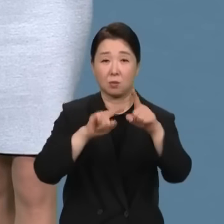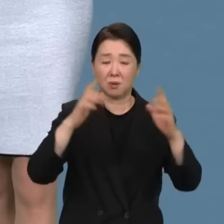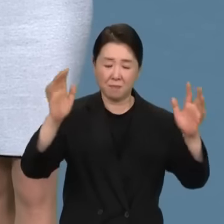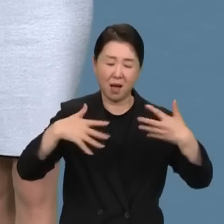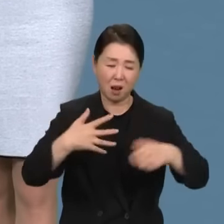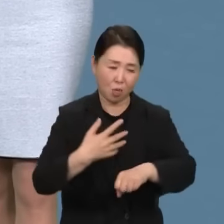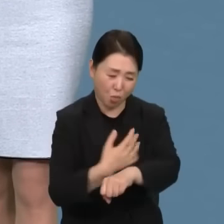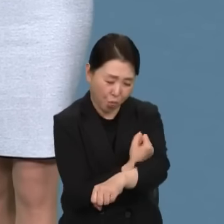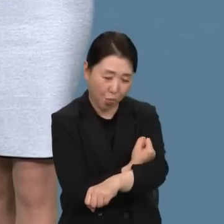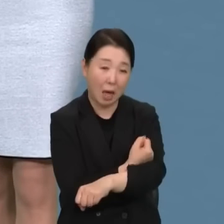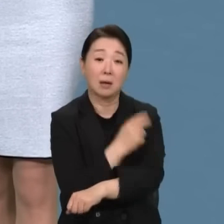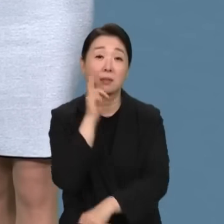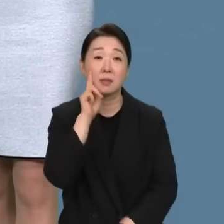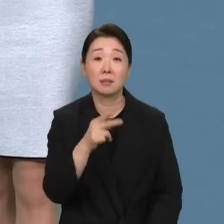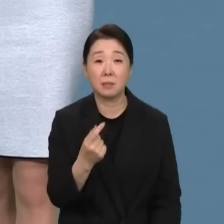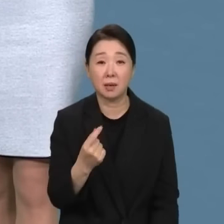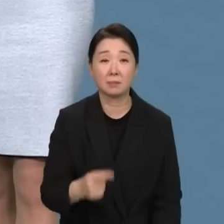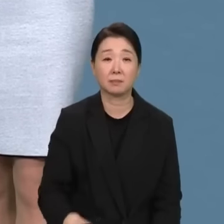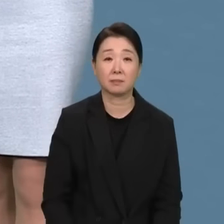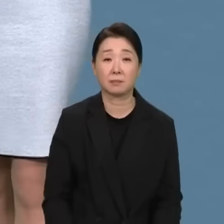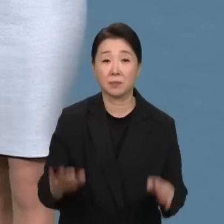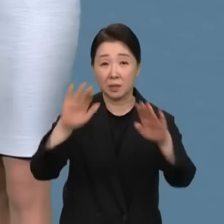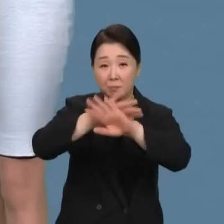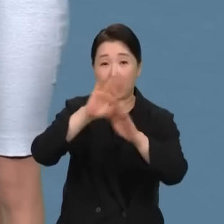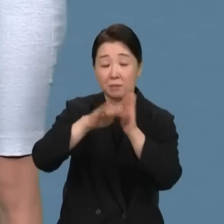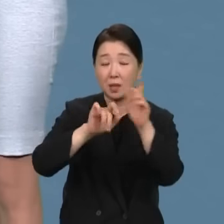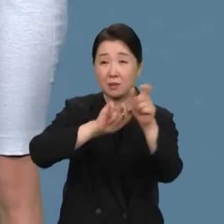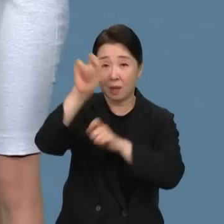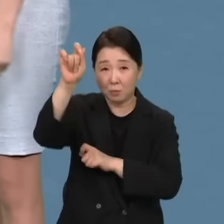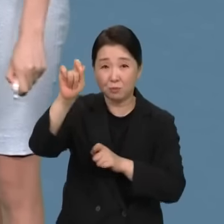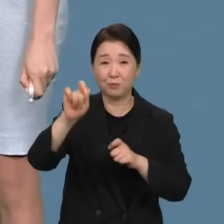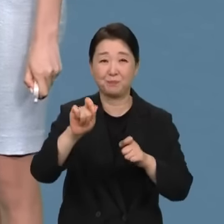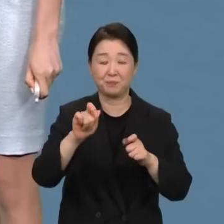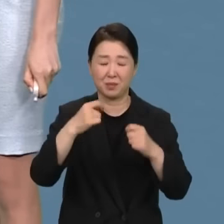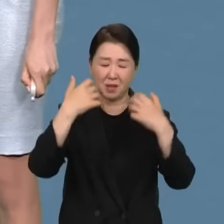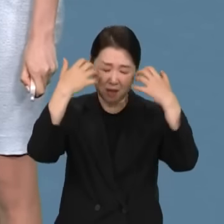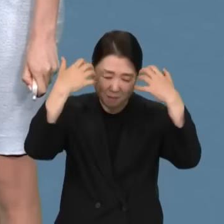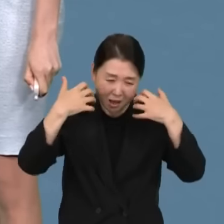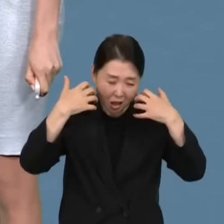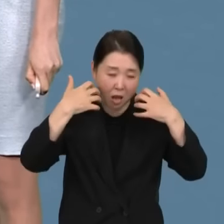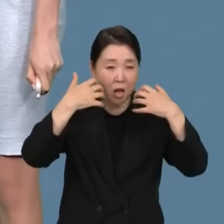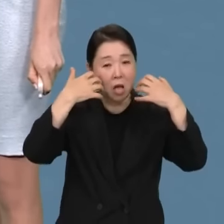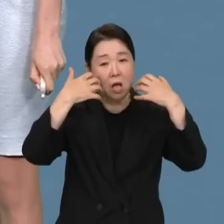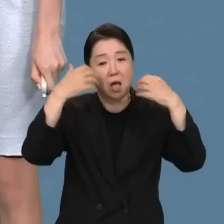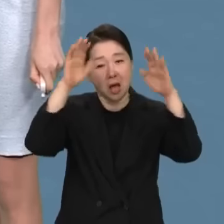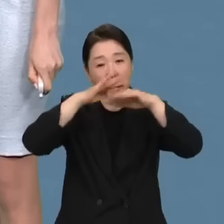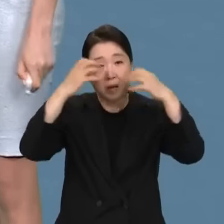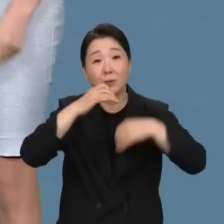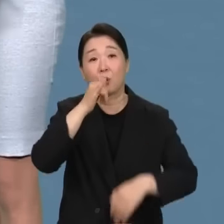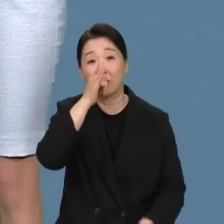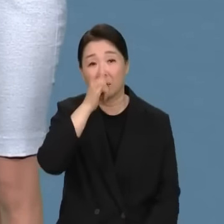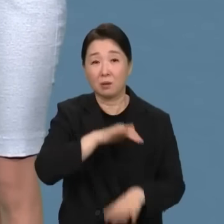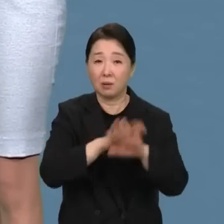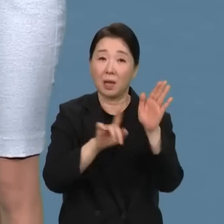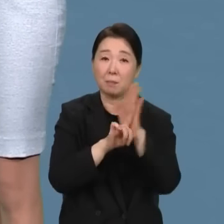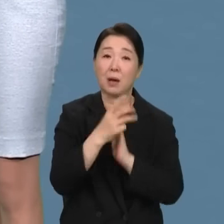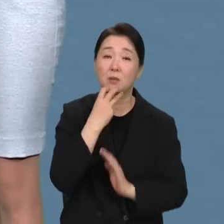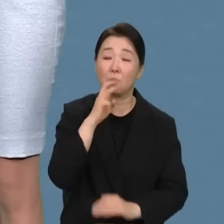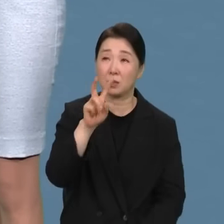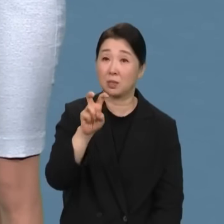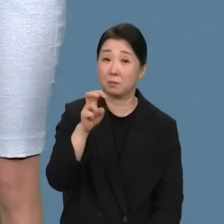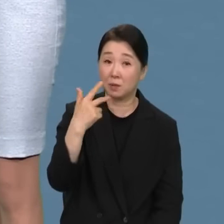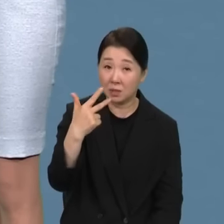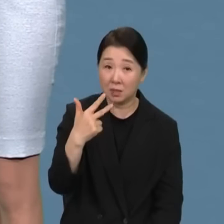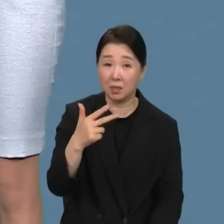전국적으로 바람도 거세게 불겠습니다. 밤 사이에는 대부분 밤더위가 이어지겠고요. 낮 기온은 서울이 27도에